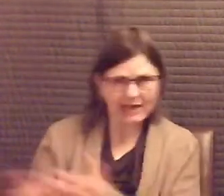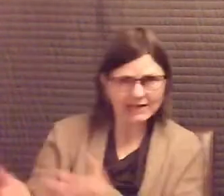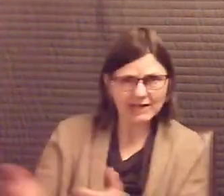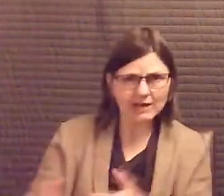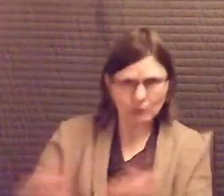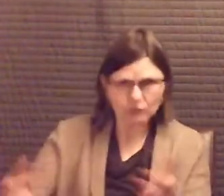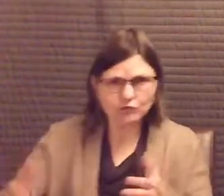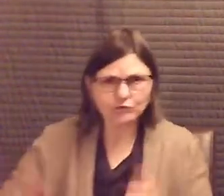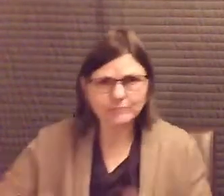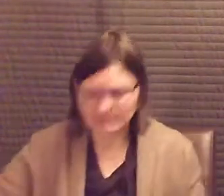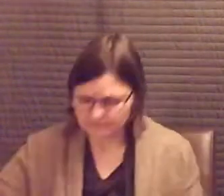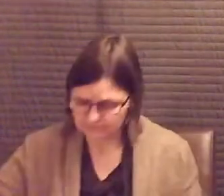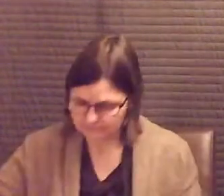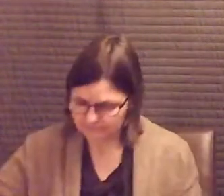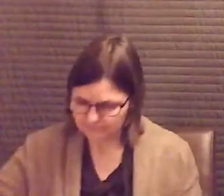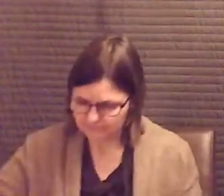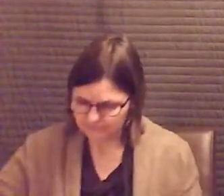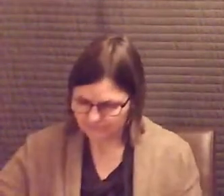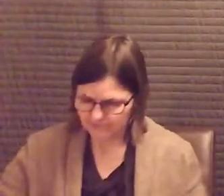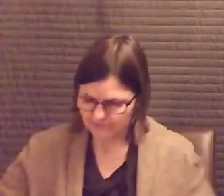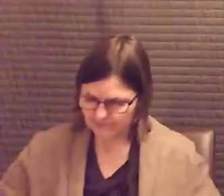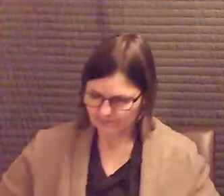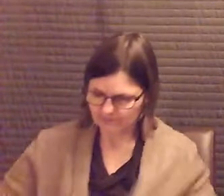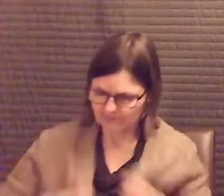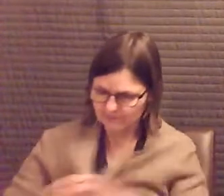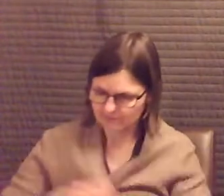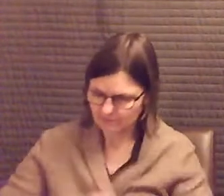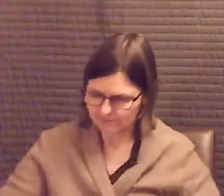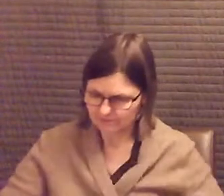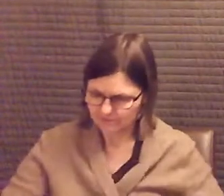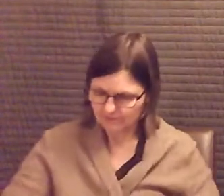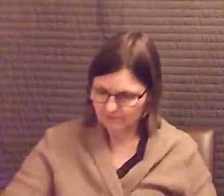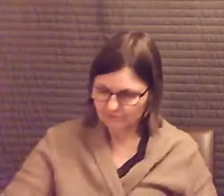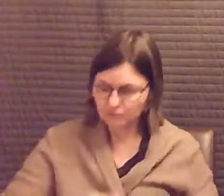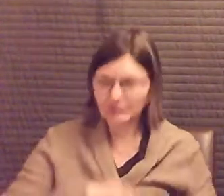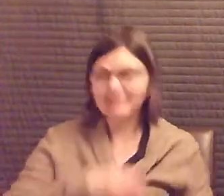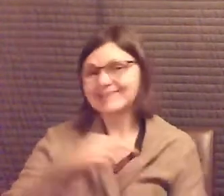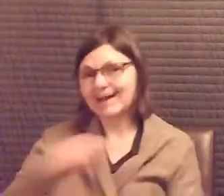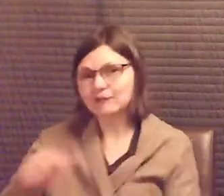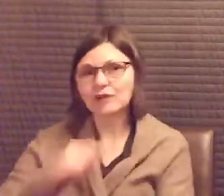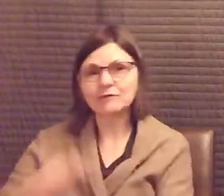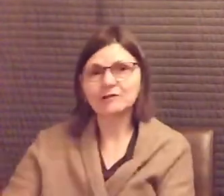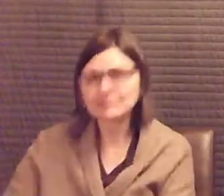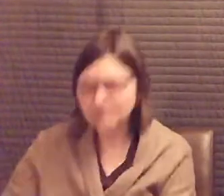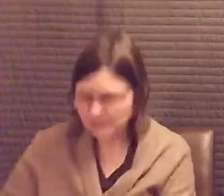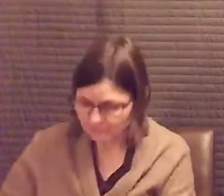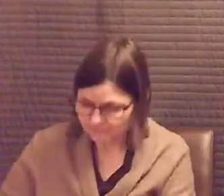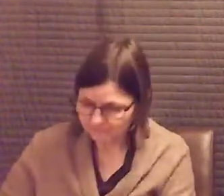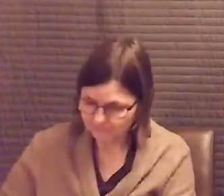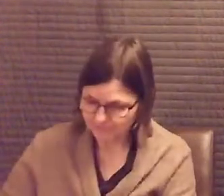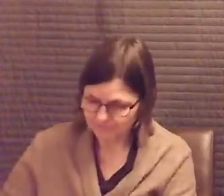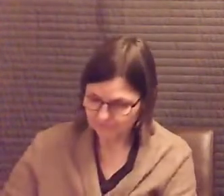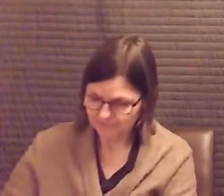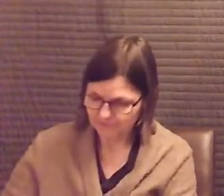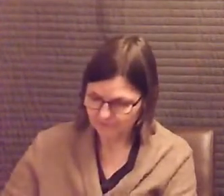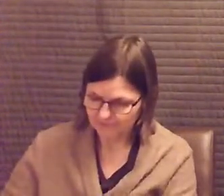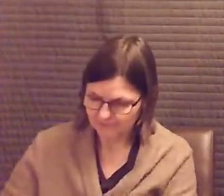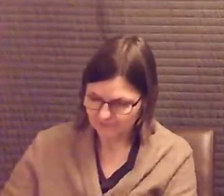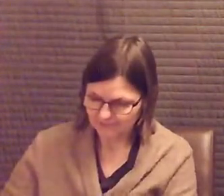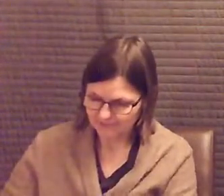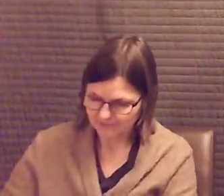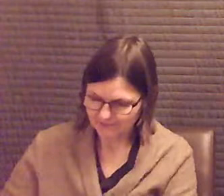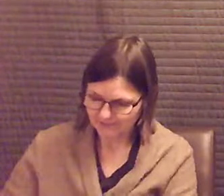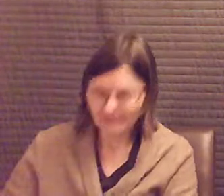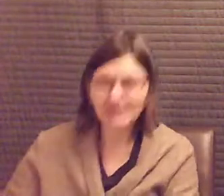vluchtigheid voor in je haar wat ik denk dader eeuwig leven hey weiss